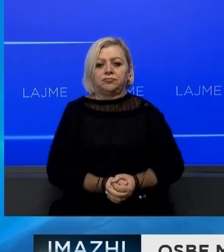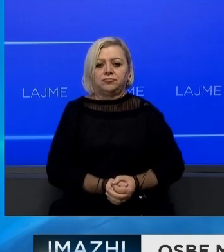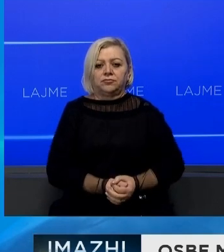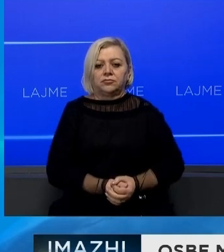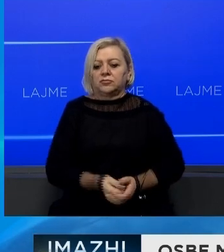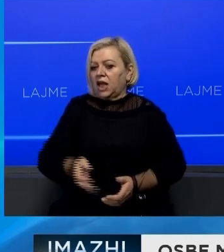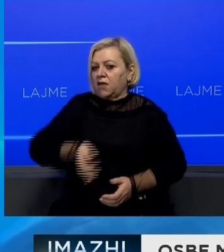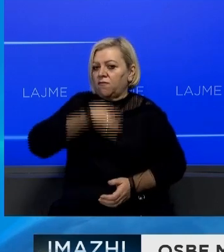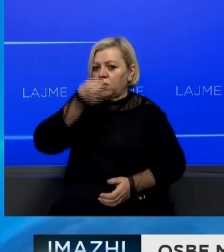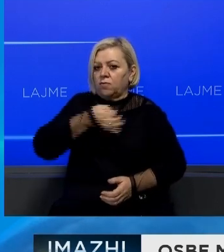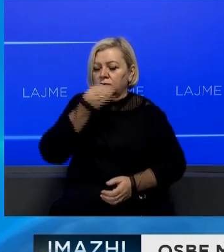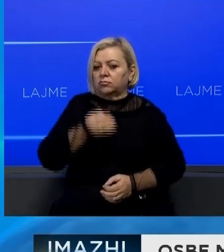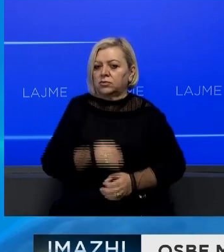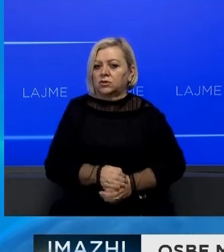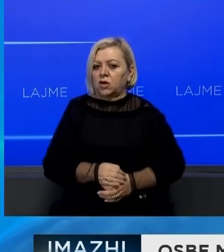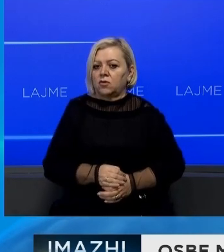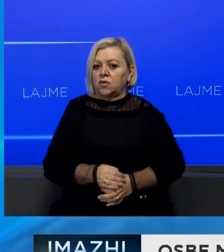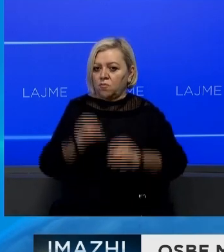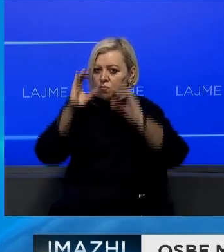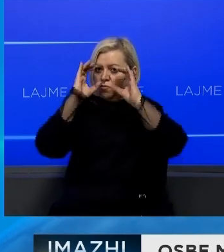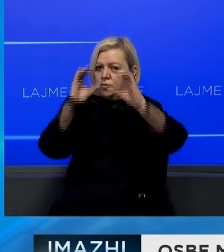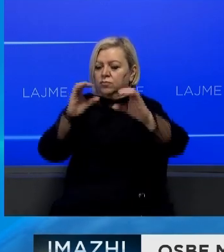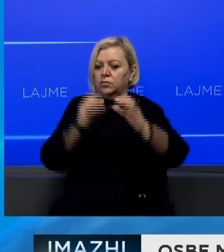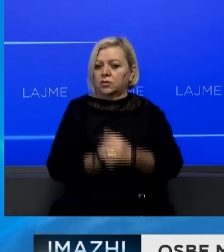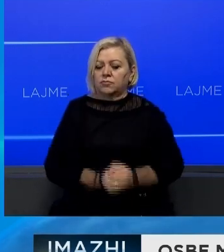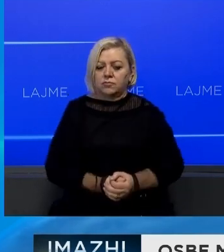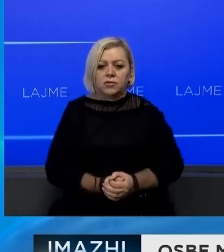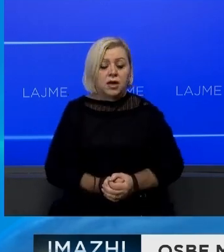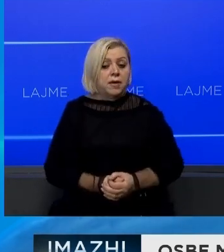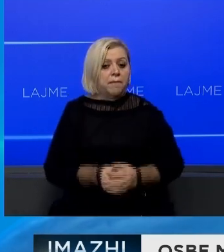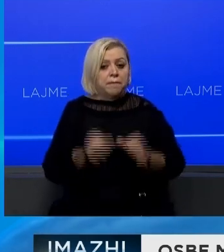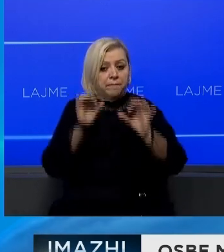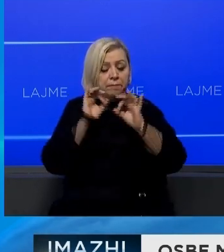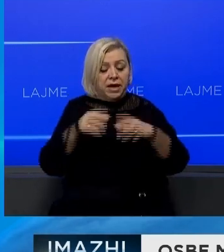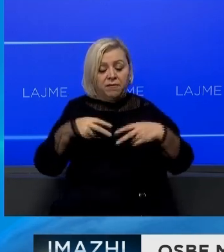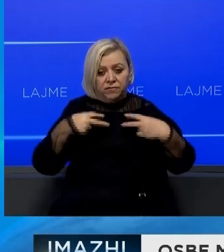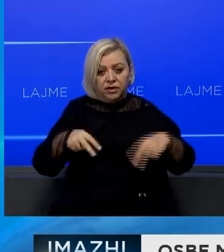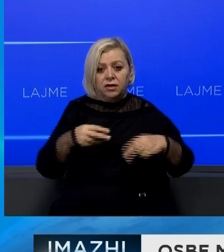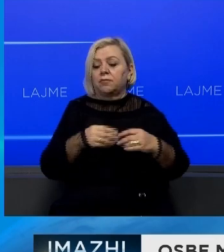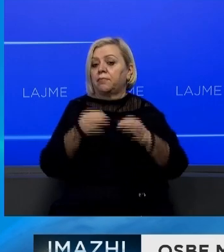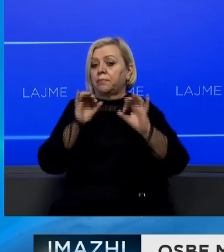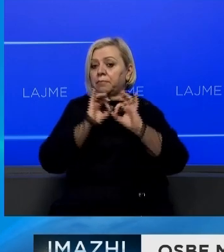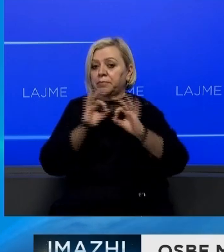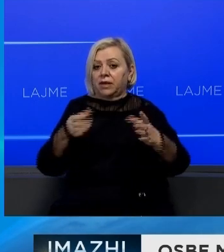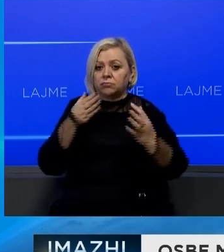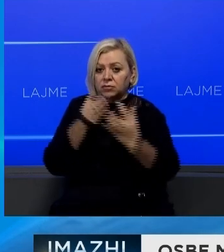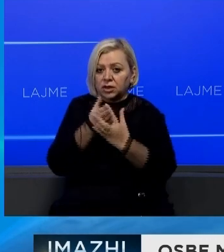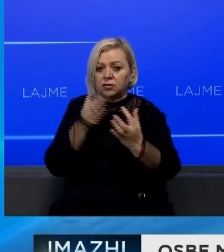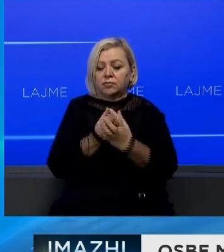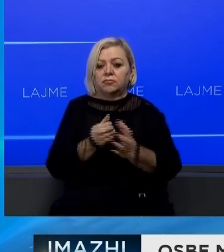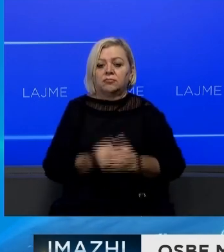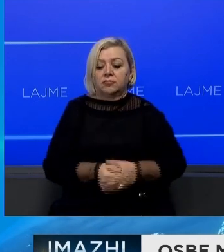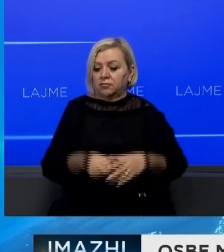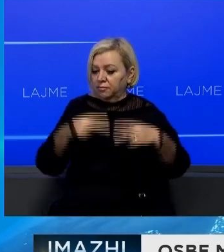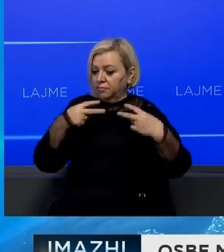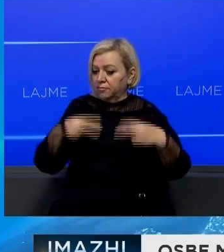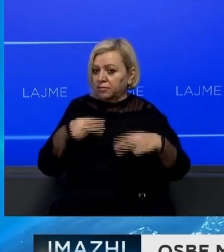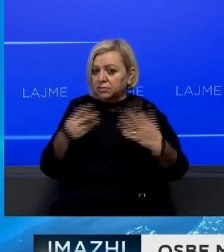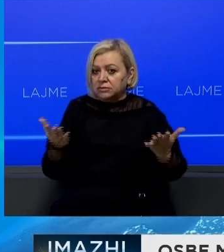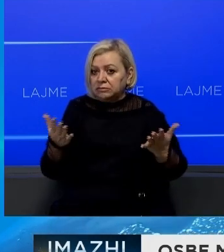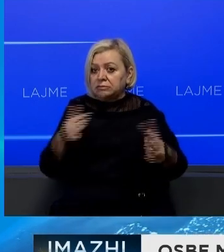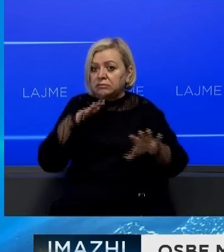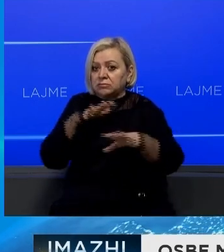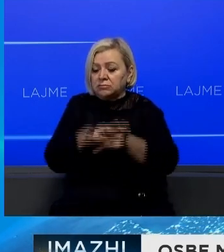e informimit të publikut, pa frikë, pa pengesa, e pa frikë nga